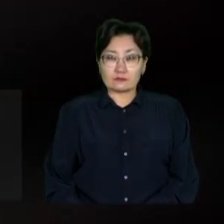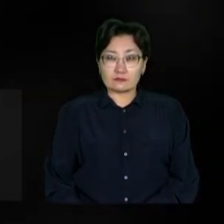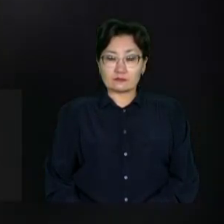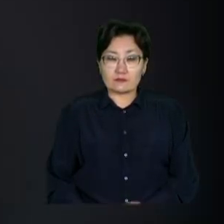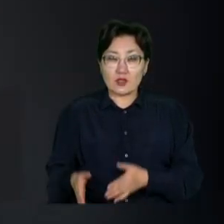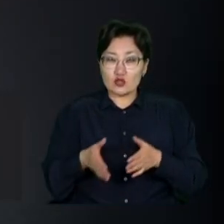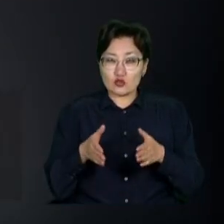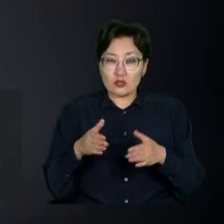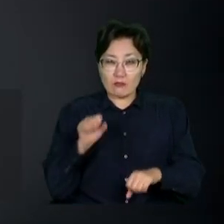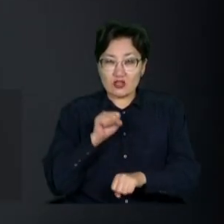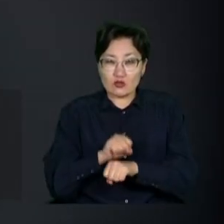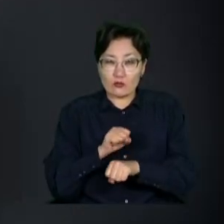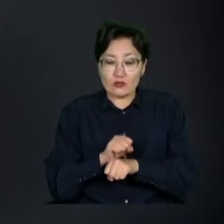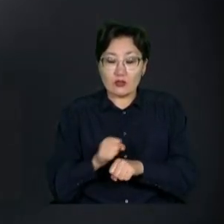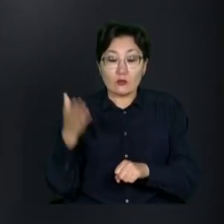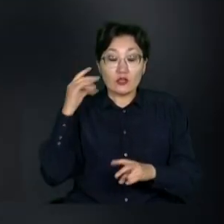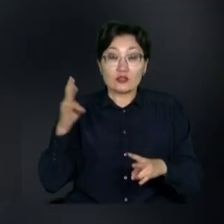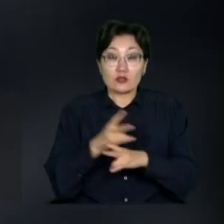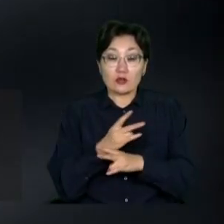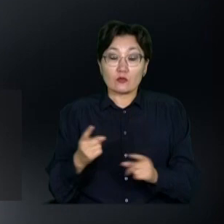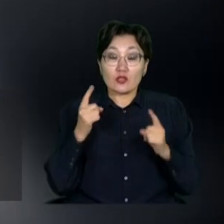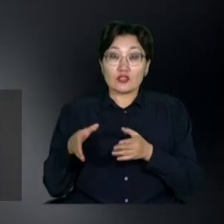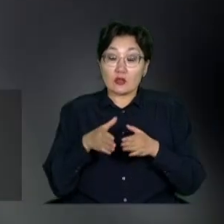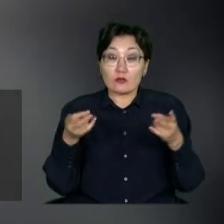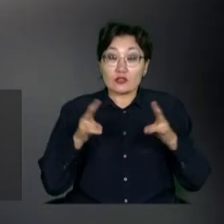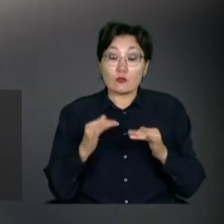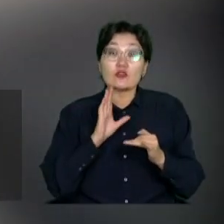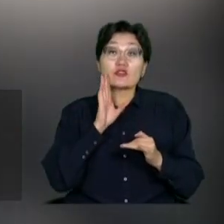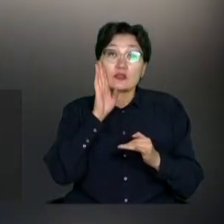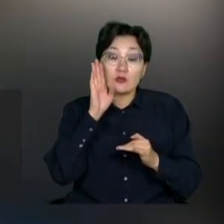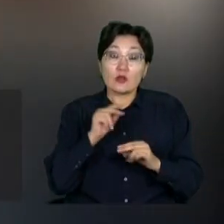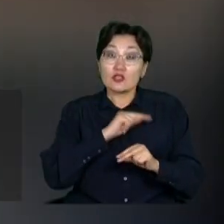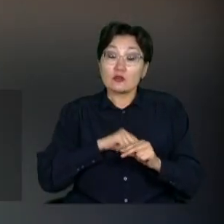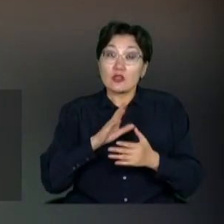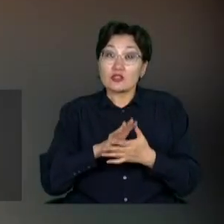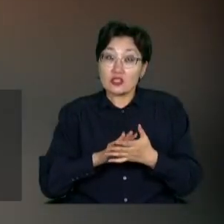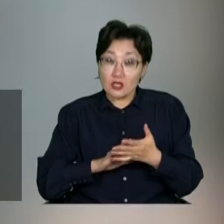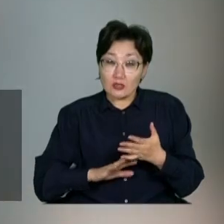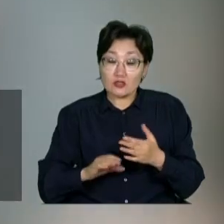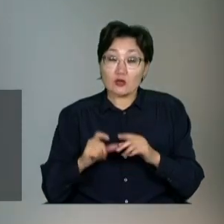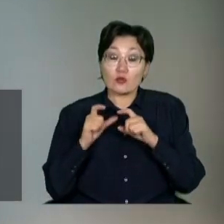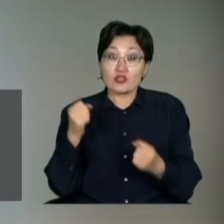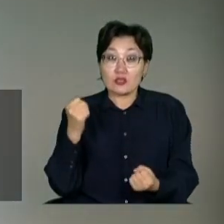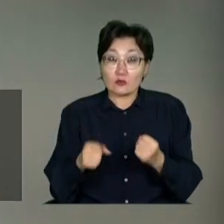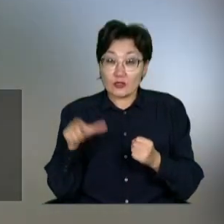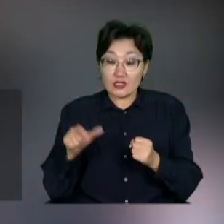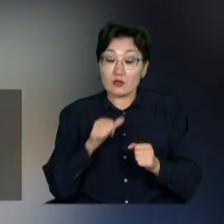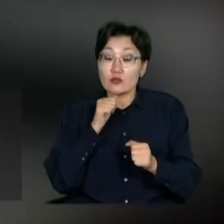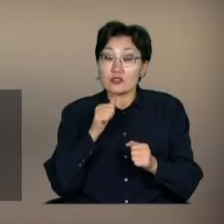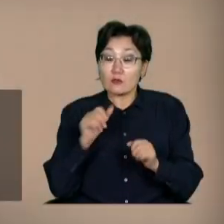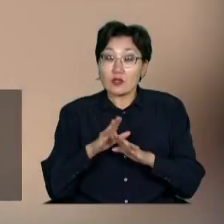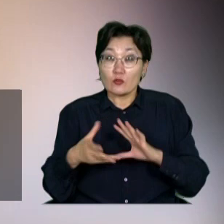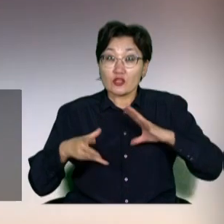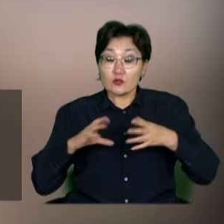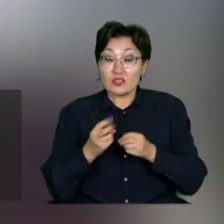шығыр. Бұл өткен түнде үлкен күре жолда қалып, бүгін таңда ғана сапарын жалғастырған жүк тасымалдаушылар. Дәл қазір Қостанайда ғана емес,